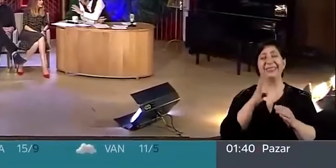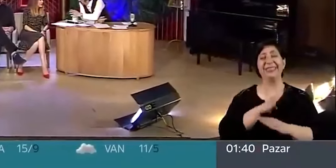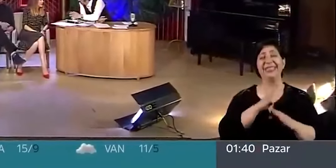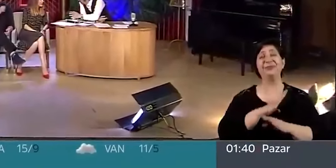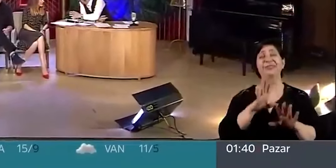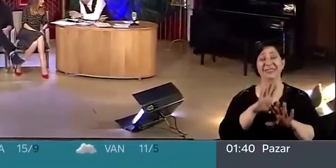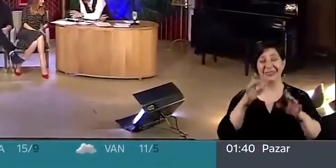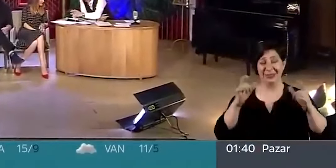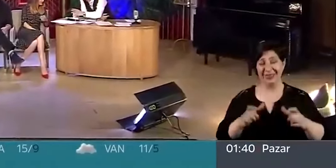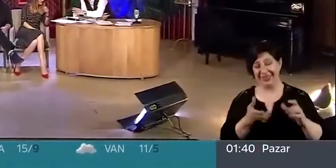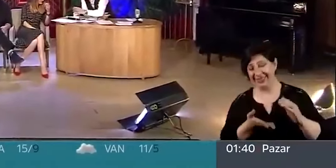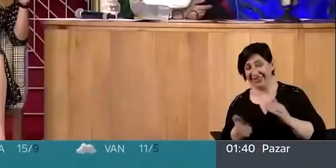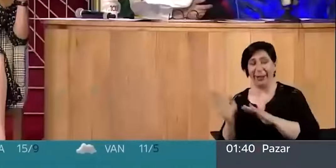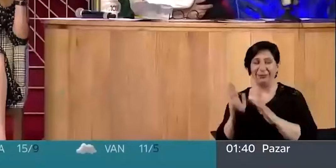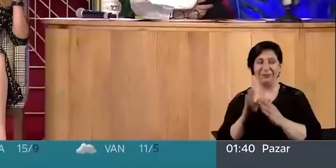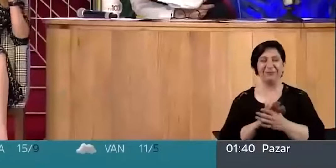Dayanamayacaksanız stüdyoyu boşaltalım.